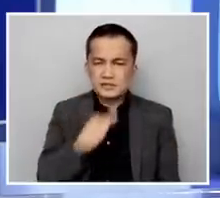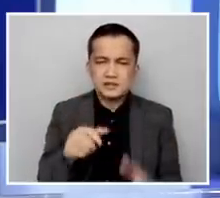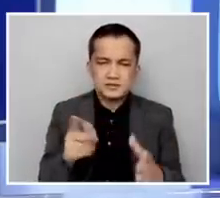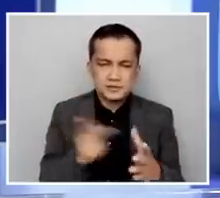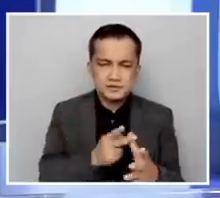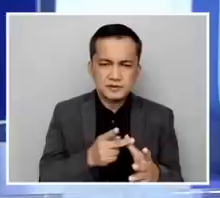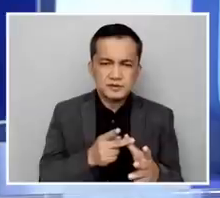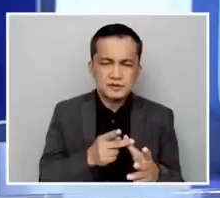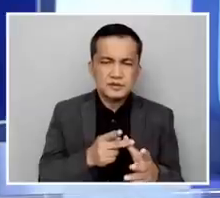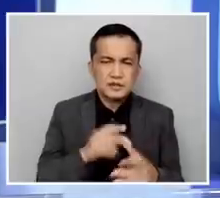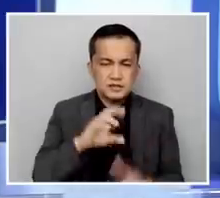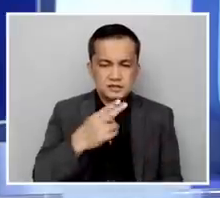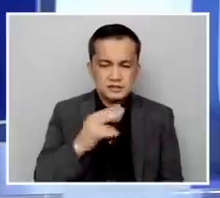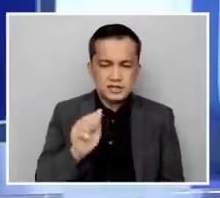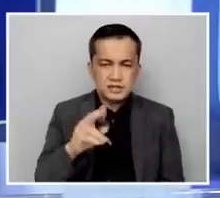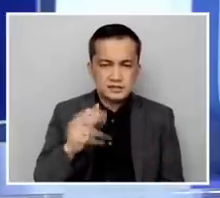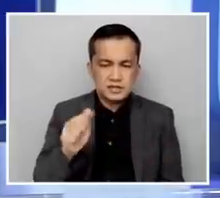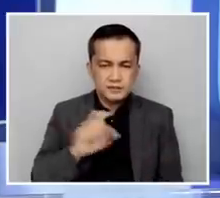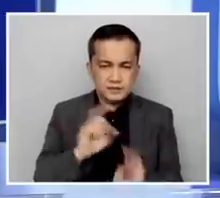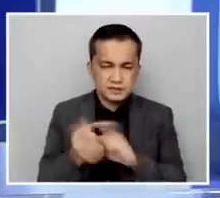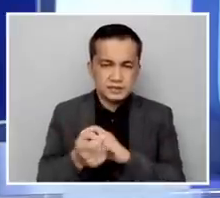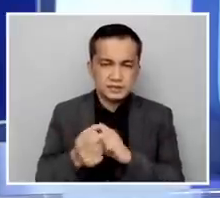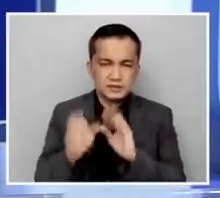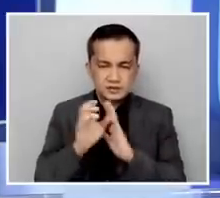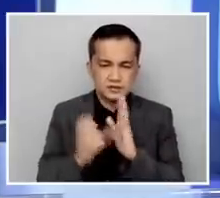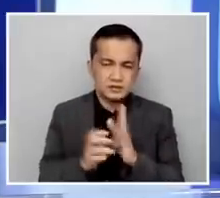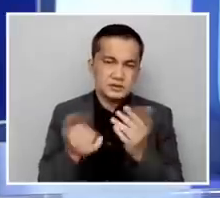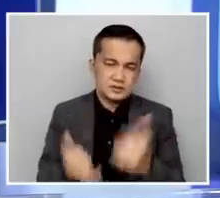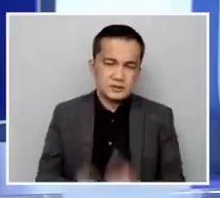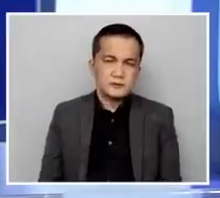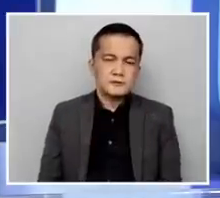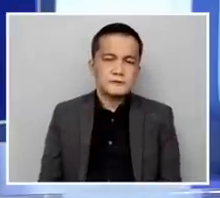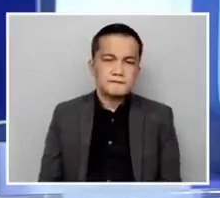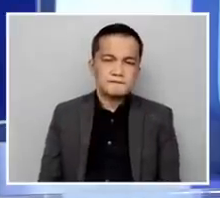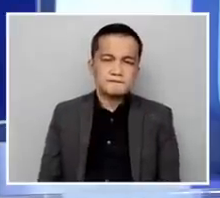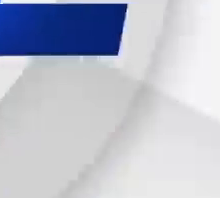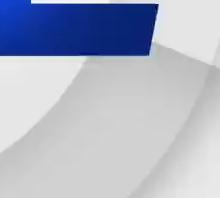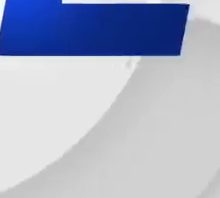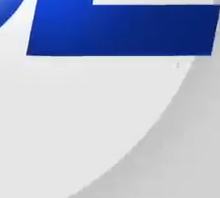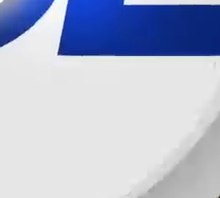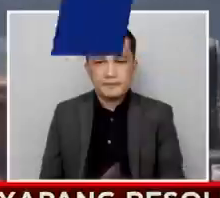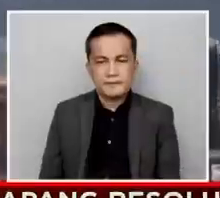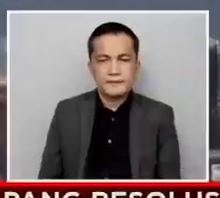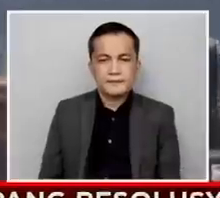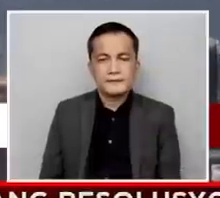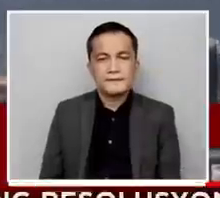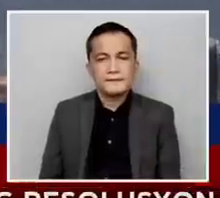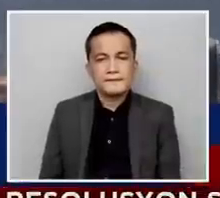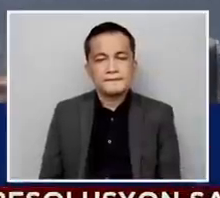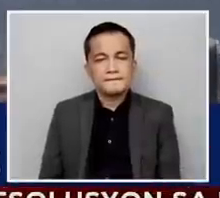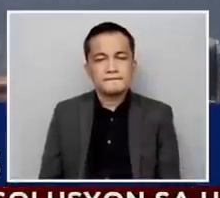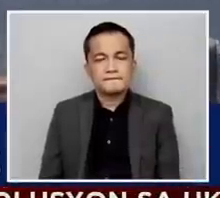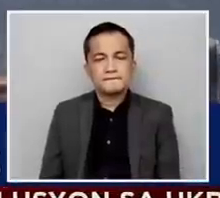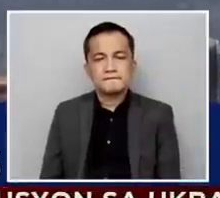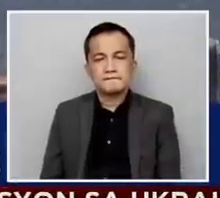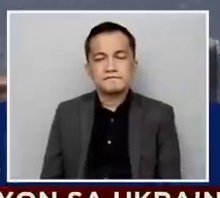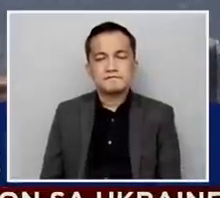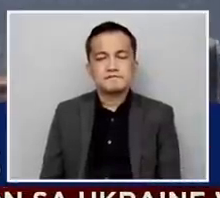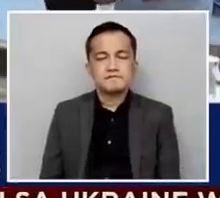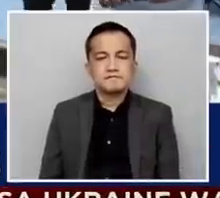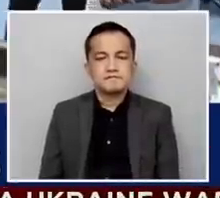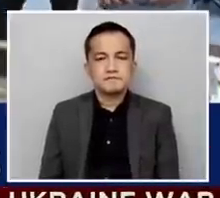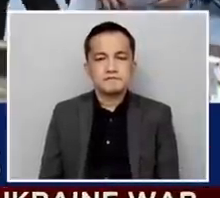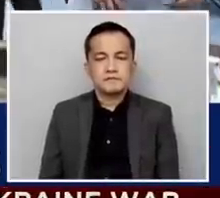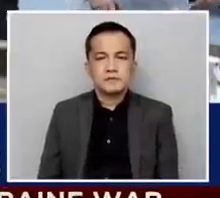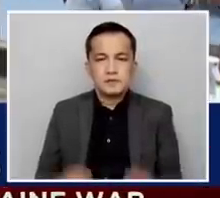charter change sa ngayon. Nagpapatrol, Sherry Ann Torres. All the quorum.